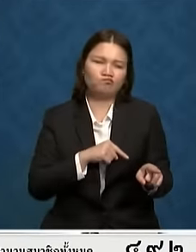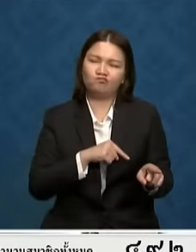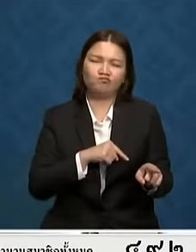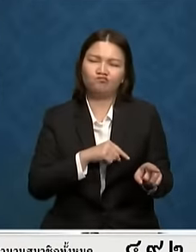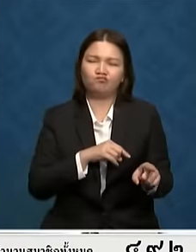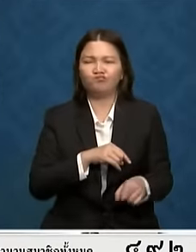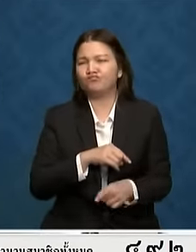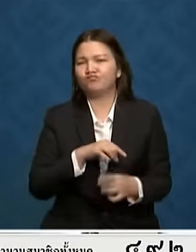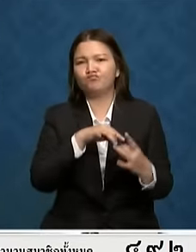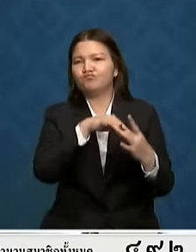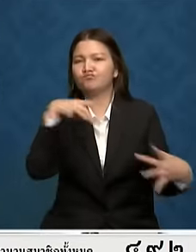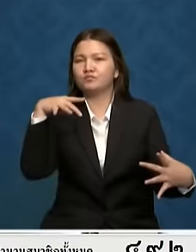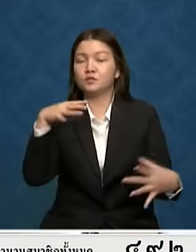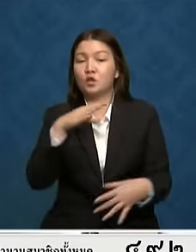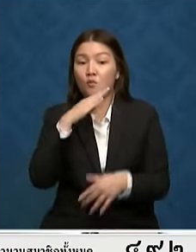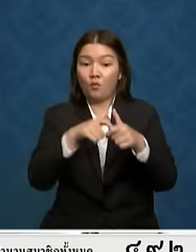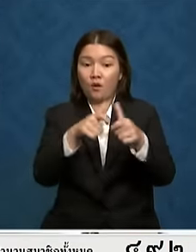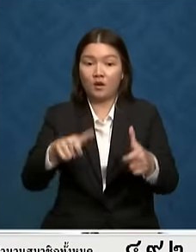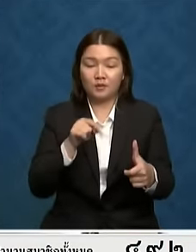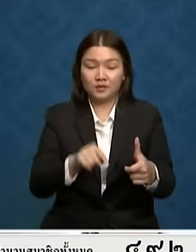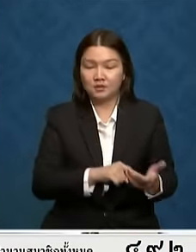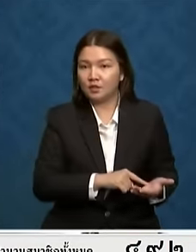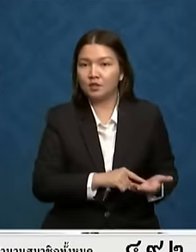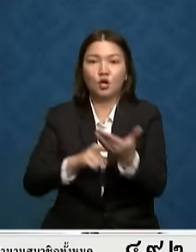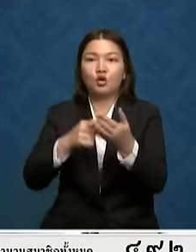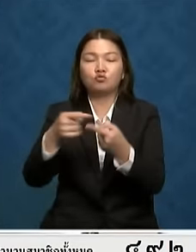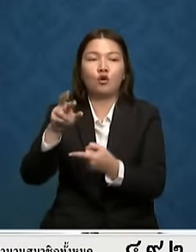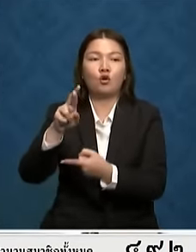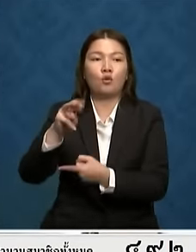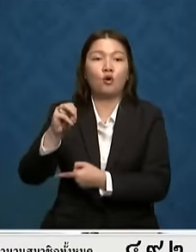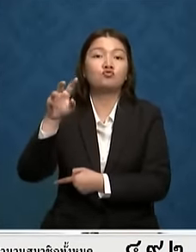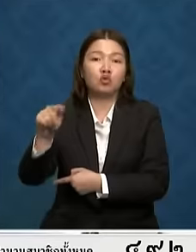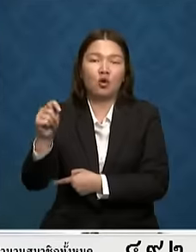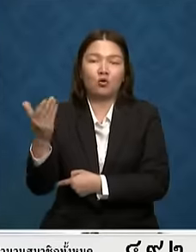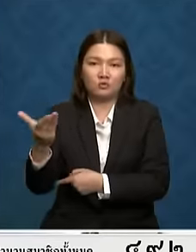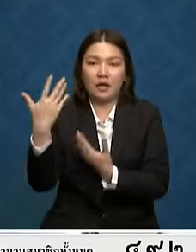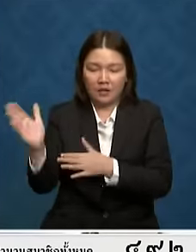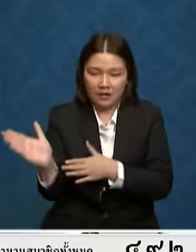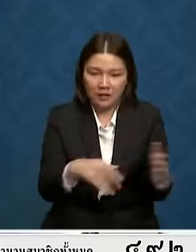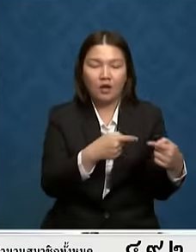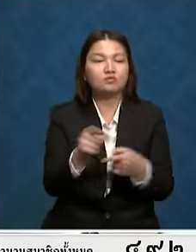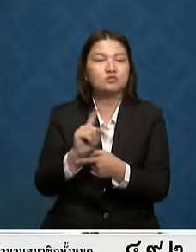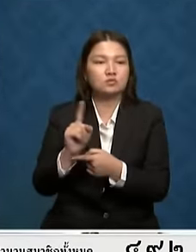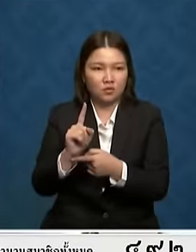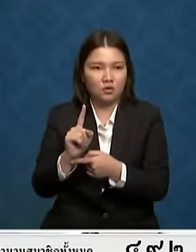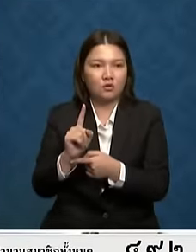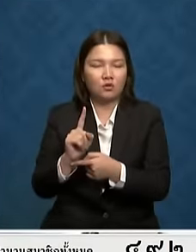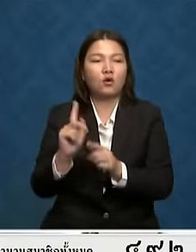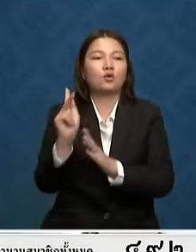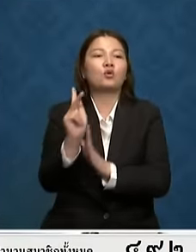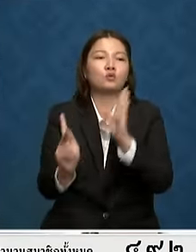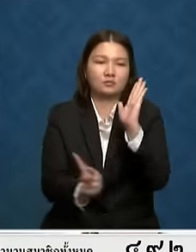ว่ารายงานฉบับนี้ผ่านไปถึงคณะรัฐมนตรีเสร็จแล้วจะมีการร่างกฎกฎหมายออก